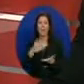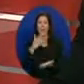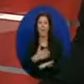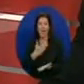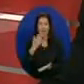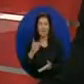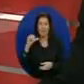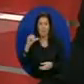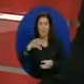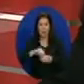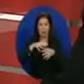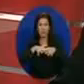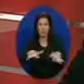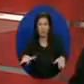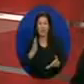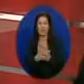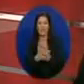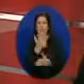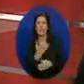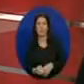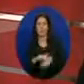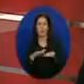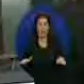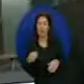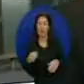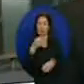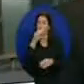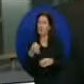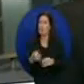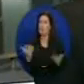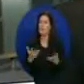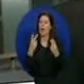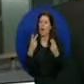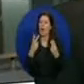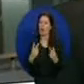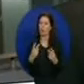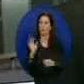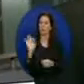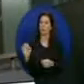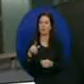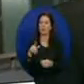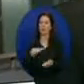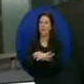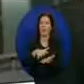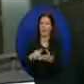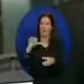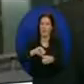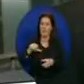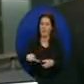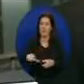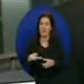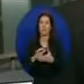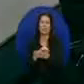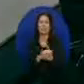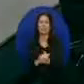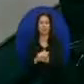ההשפעות ארוכות הטווח של האירוע, ננסה ללמוד עליהן עם פרופסור טרי גפני, מומחה לאקולוגיה וסביבה, המרכז האקדמי רופין. שלום.